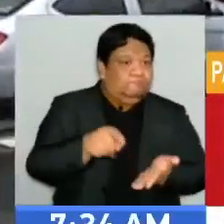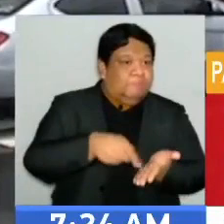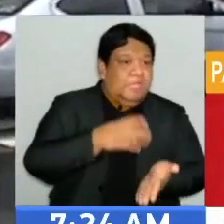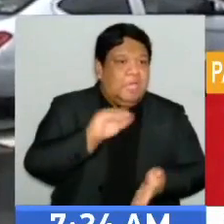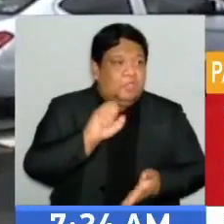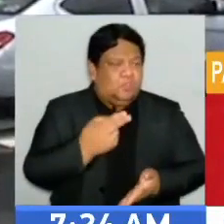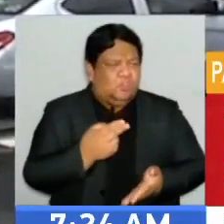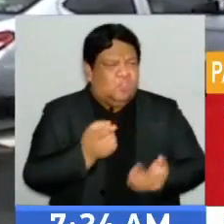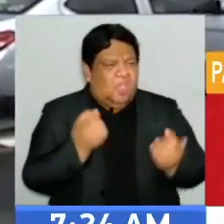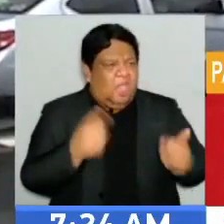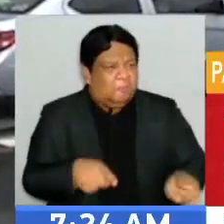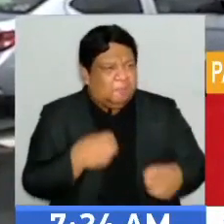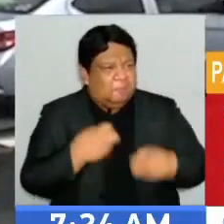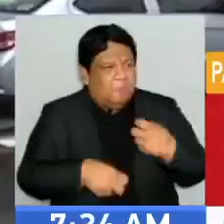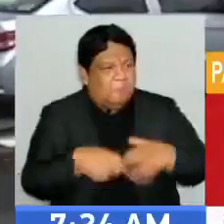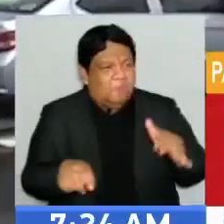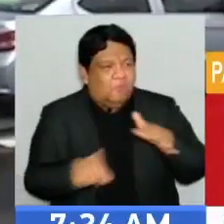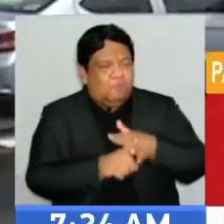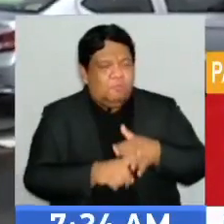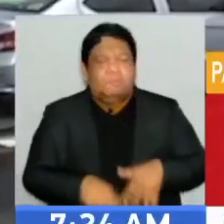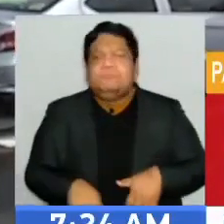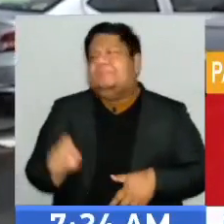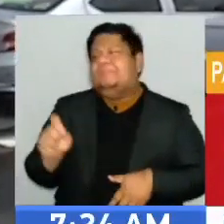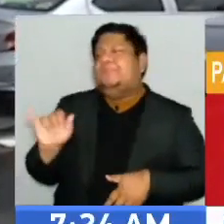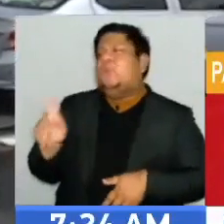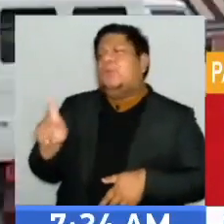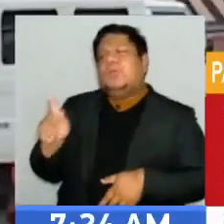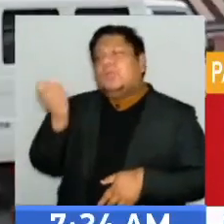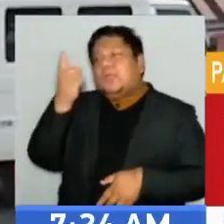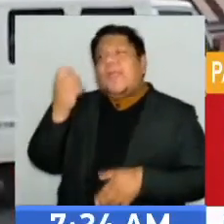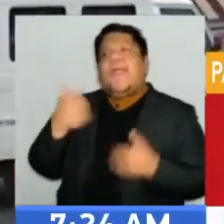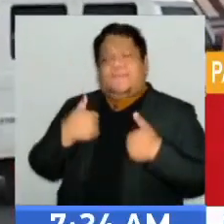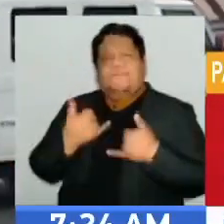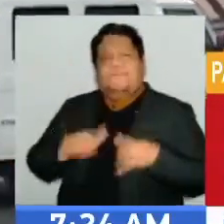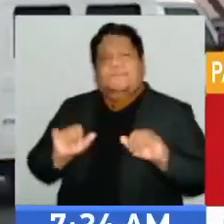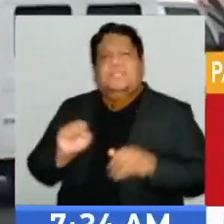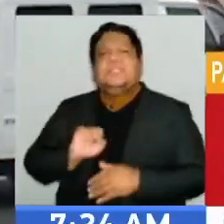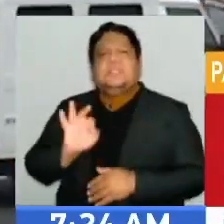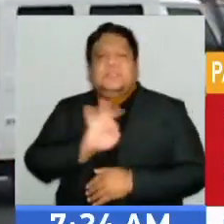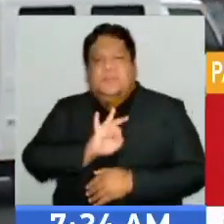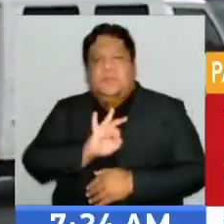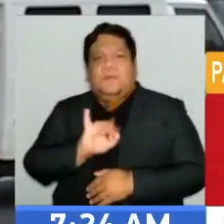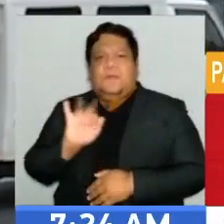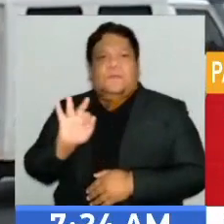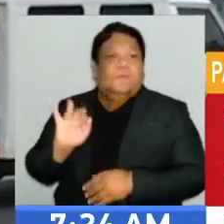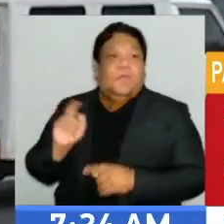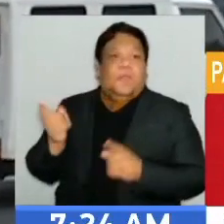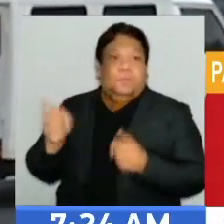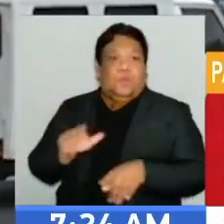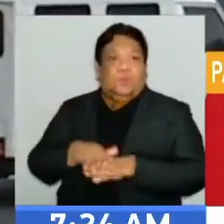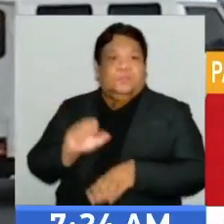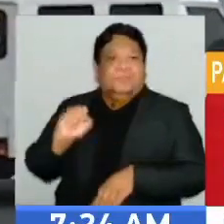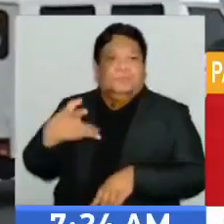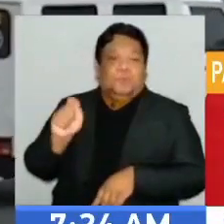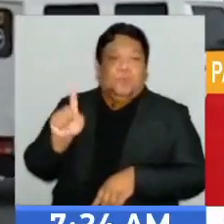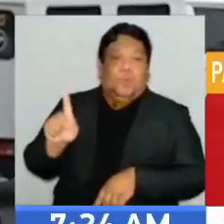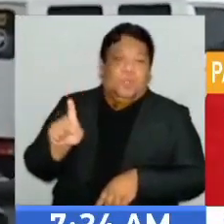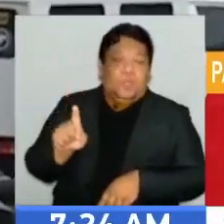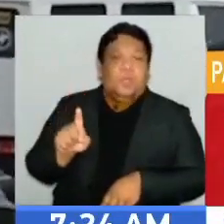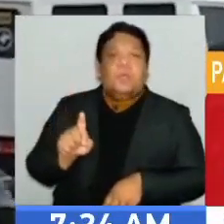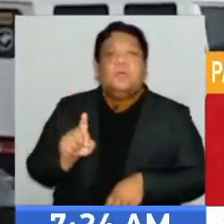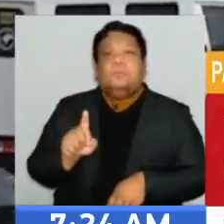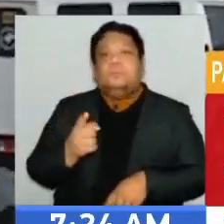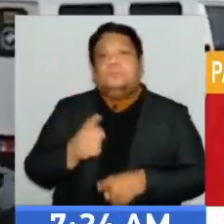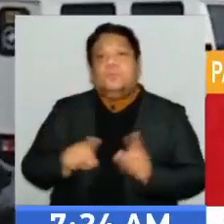pagkakataon. Meron pa rin pong tatao sa ating mga toll plazas pagdating ng September 1. Mm. Nais po sana namin iliwanag sa